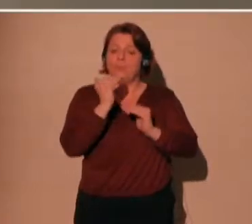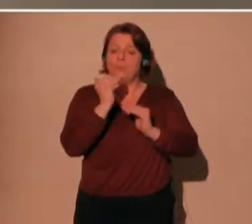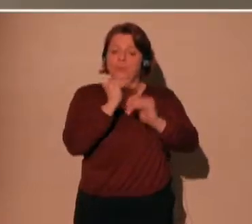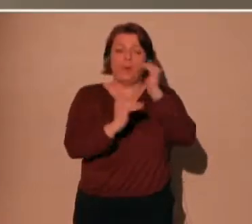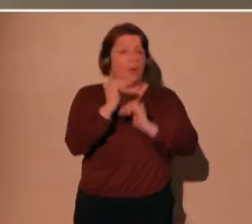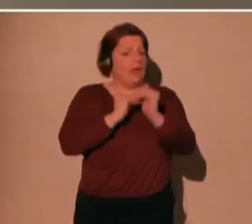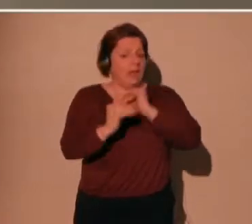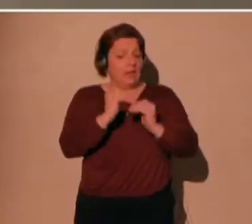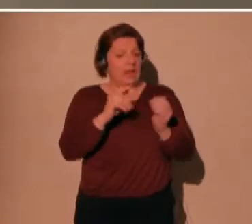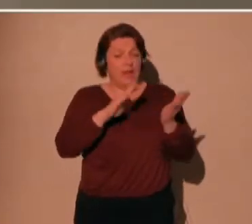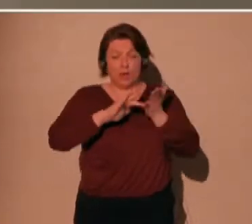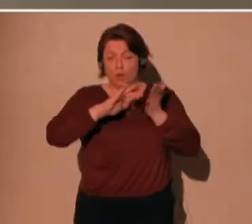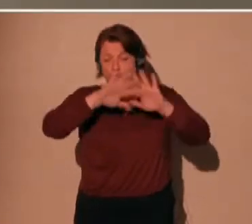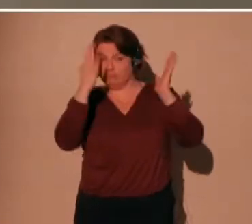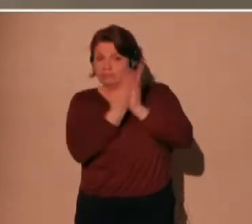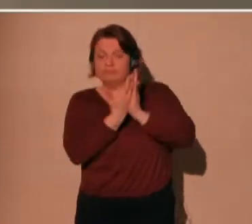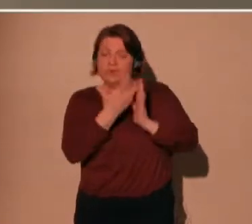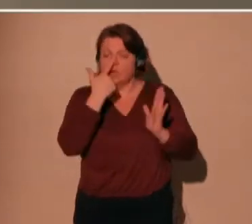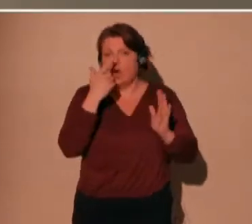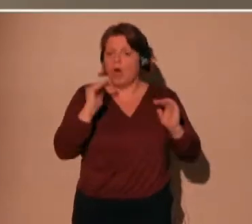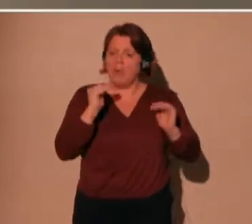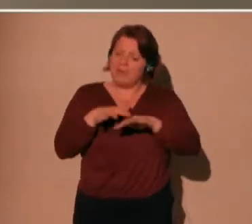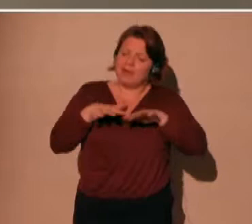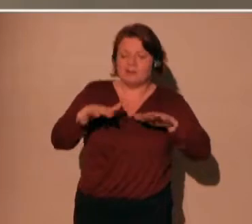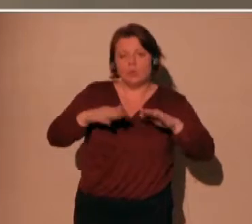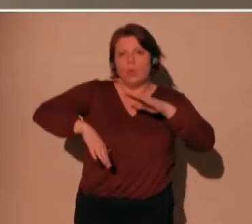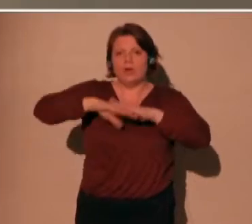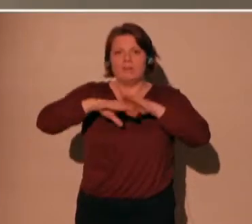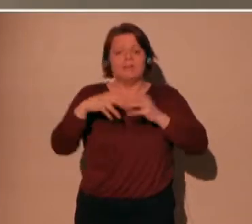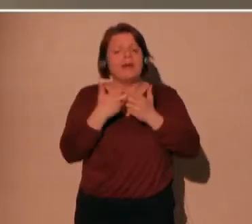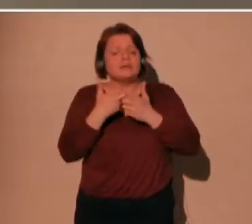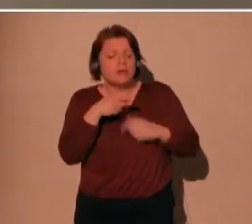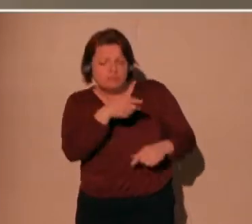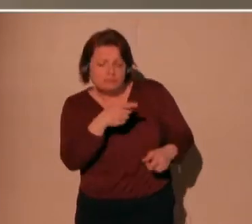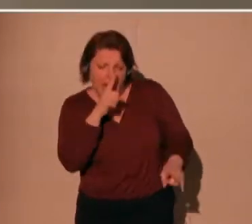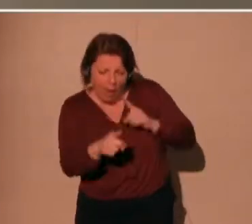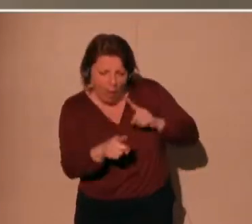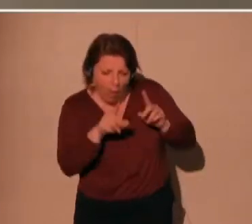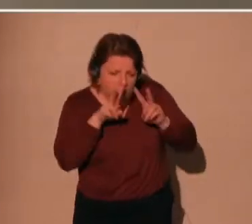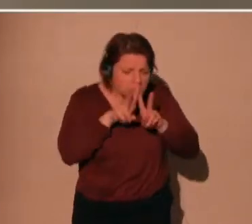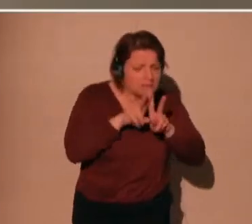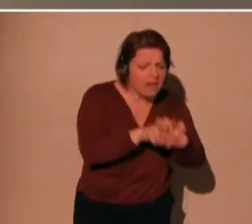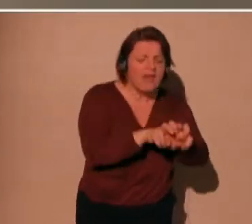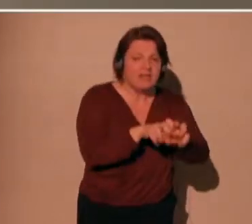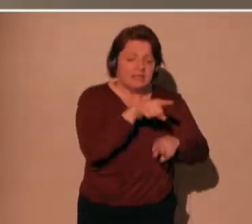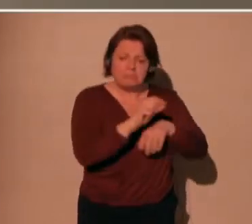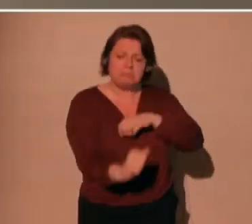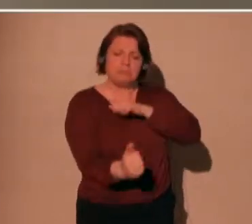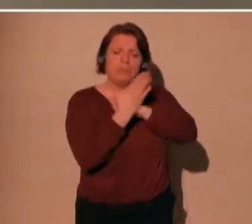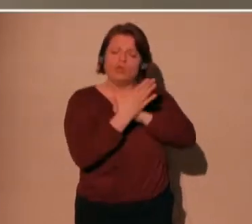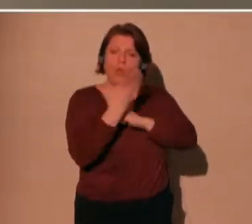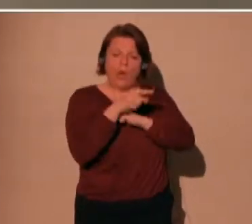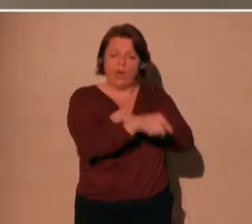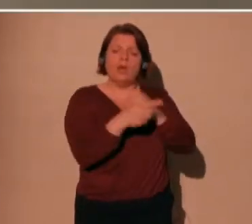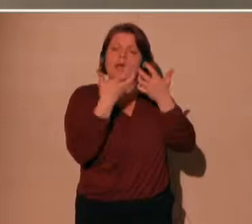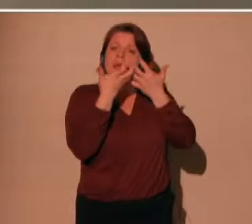assez considérables dans les réseaux actuels. Quand on se penche sur les erreurs qu'ils commettent, eh bien, ces erreurs montrent que ces